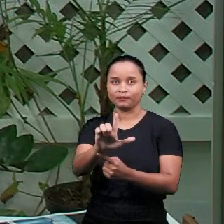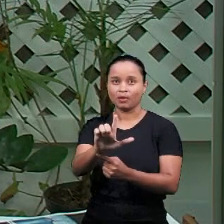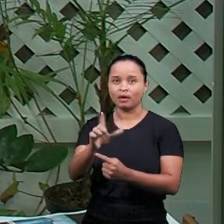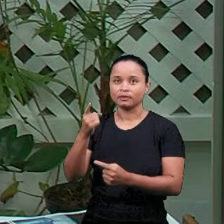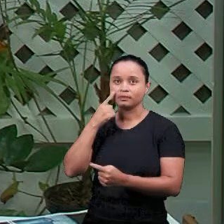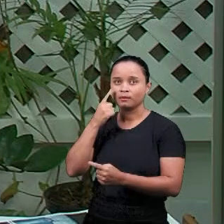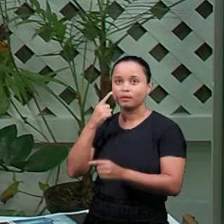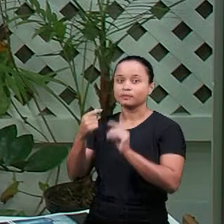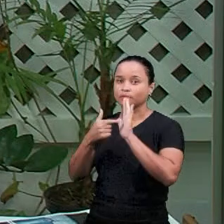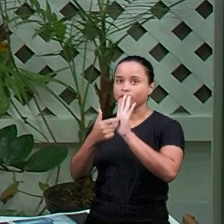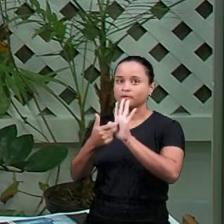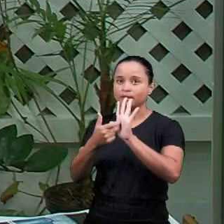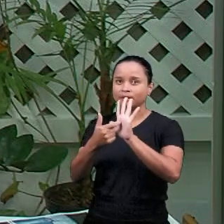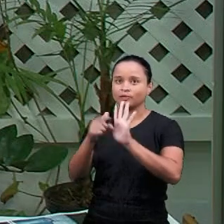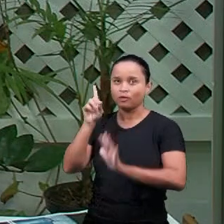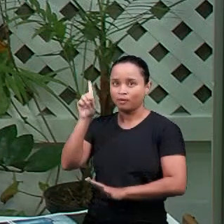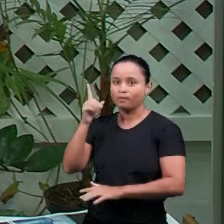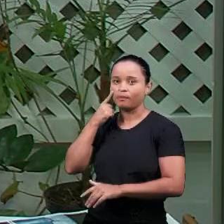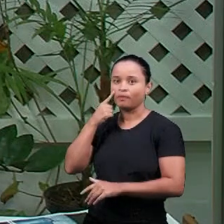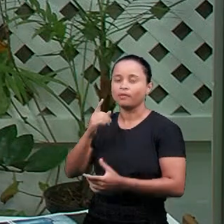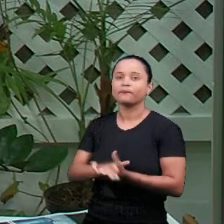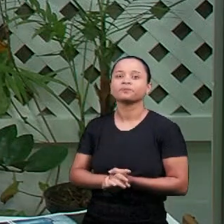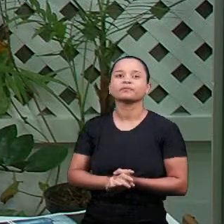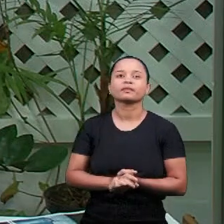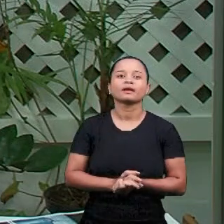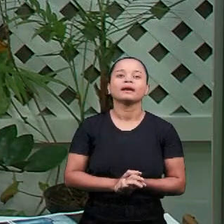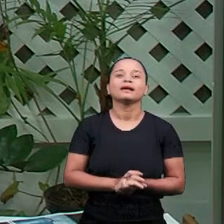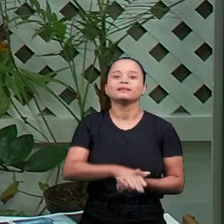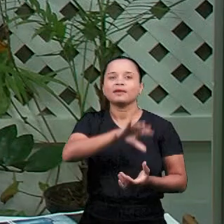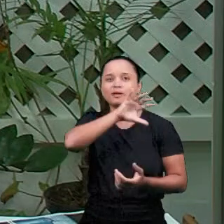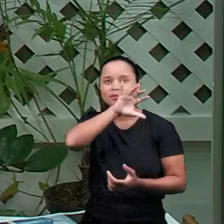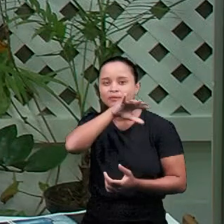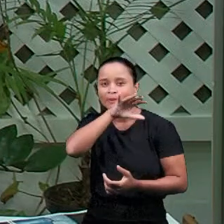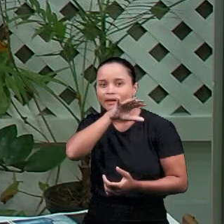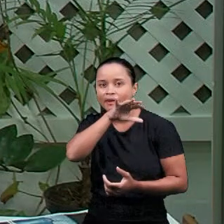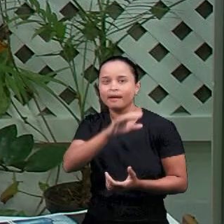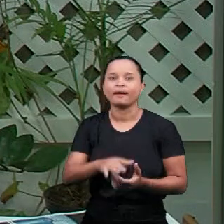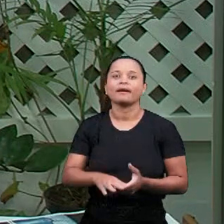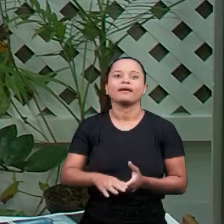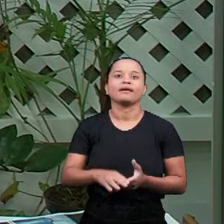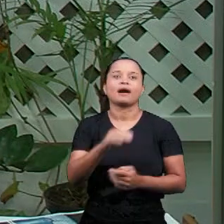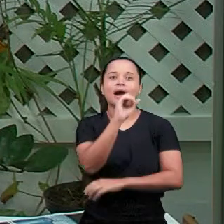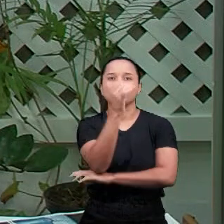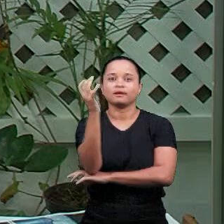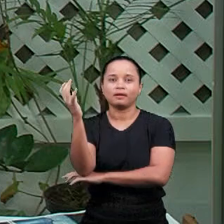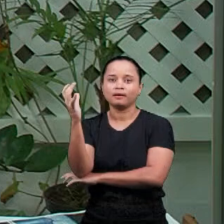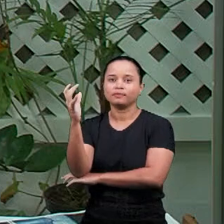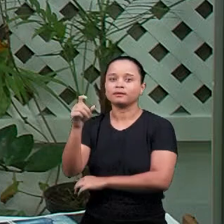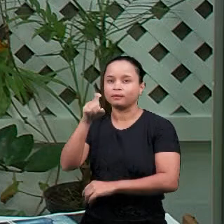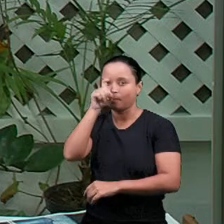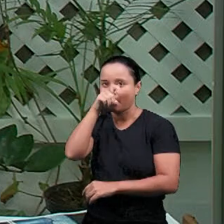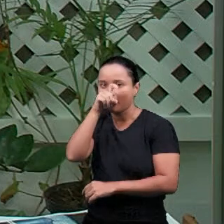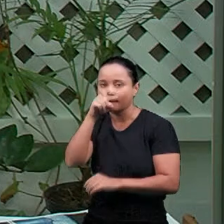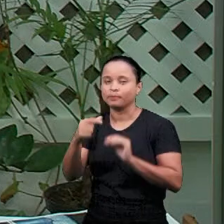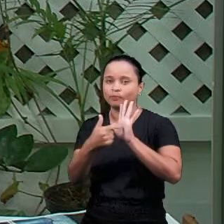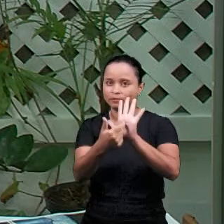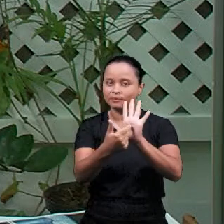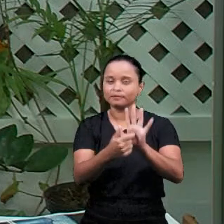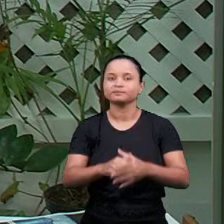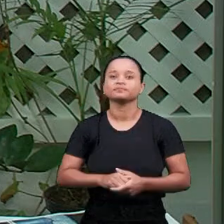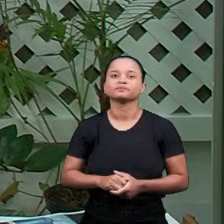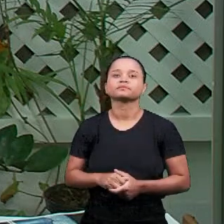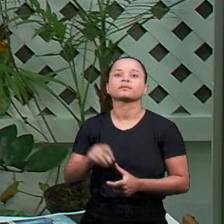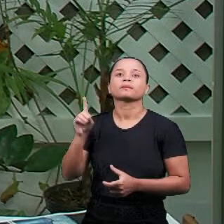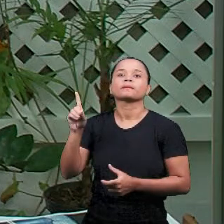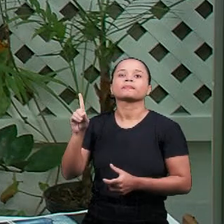il pointe au même détail. Il les aime bien. Hein? Donc, il pointe. Donc, le perroquet. Il a pointé.